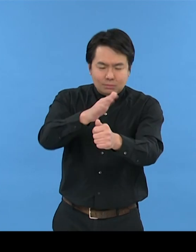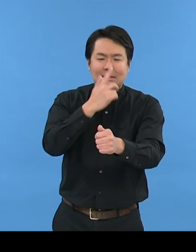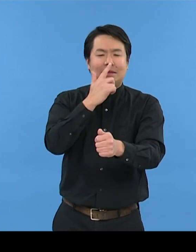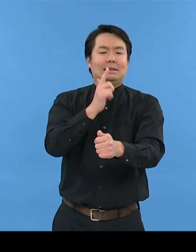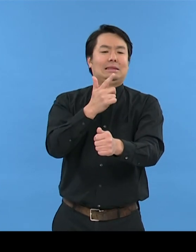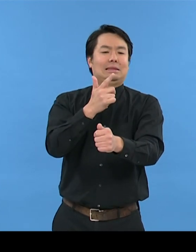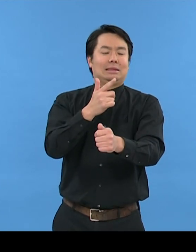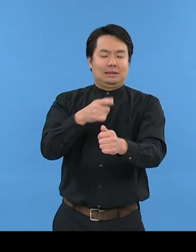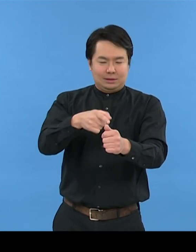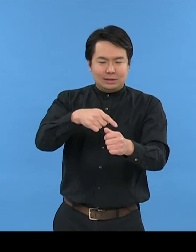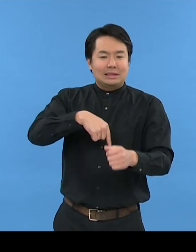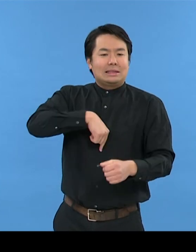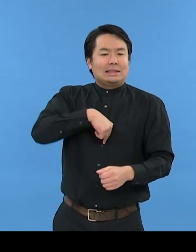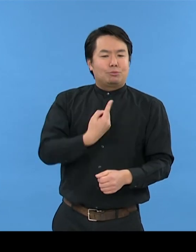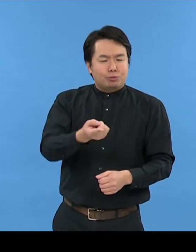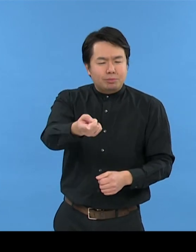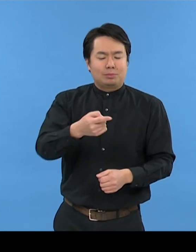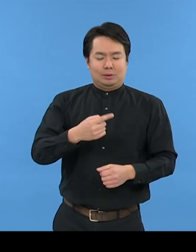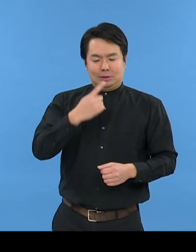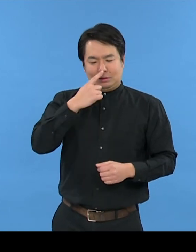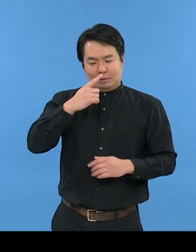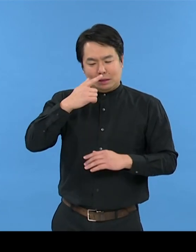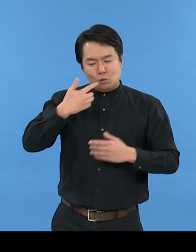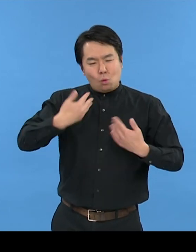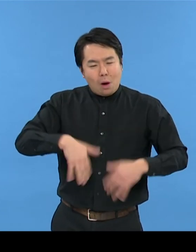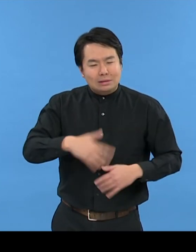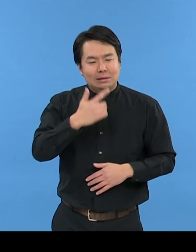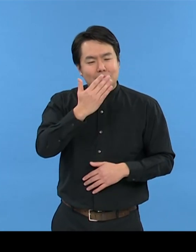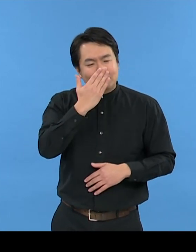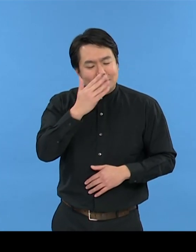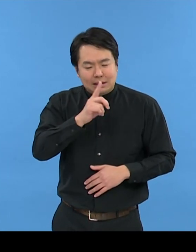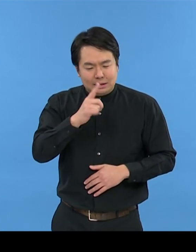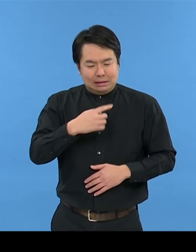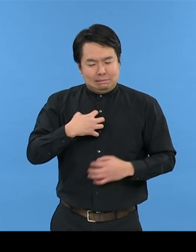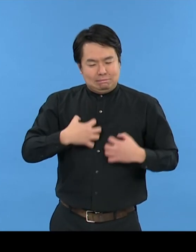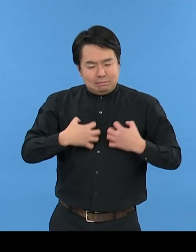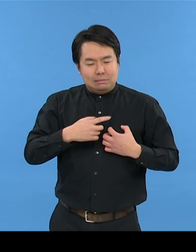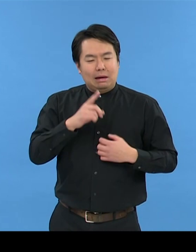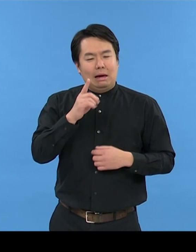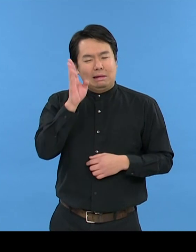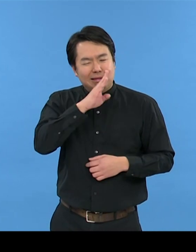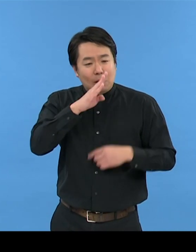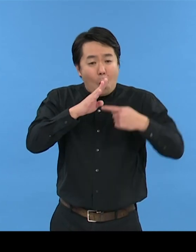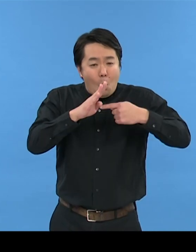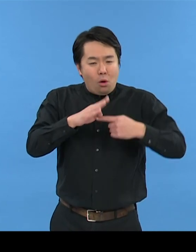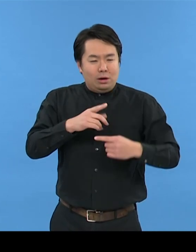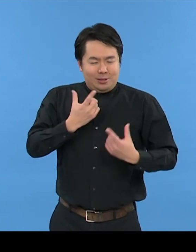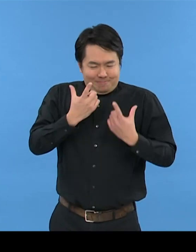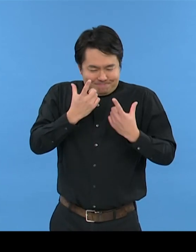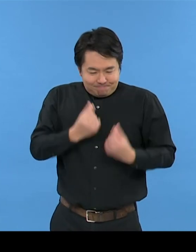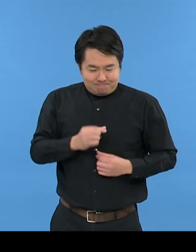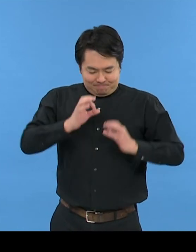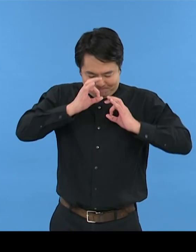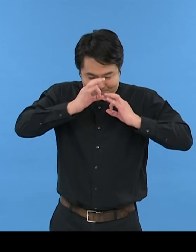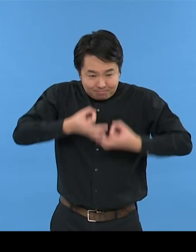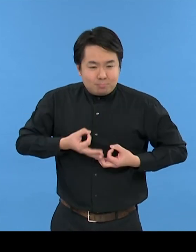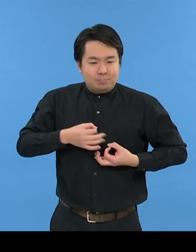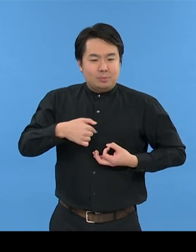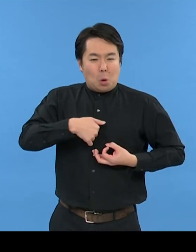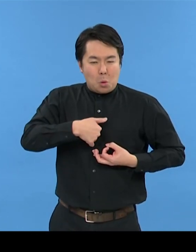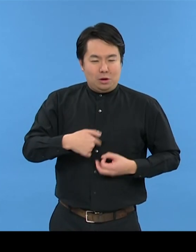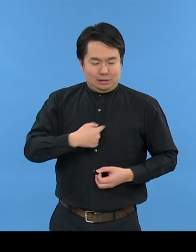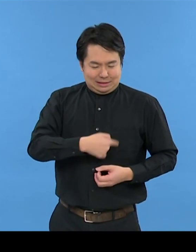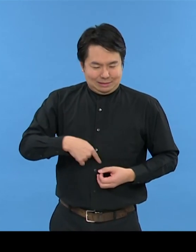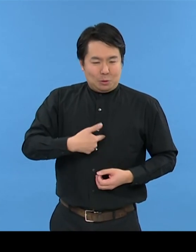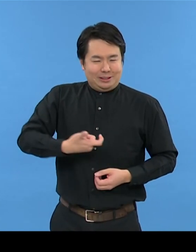自らが自分の弱さ見に行かさを向き合ってその強さを構築していくお手伝いをするというお話